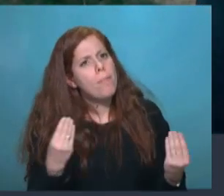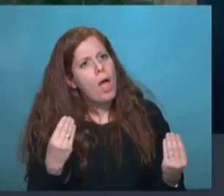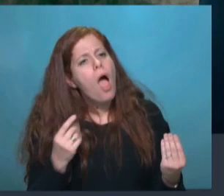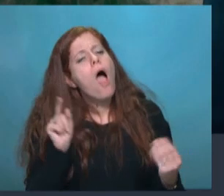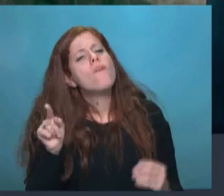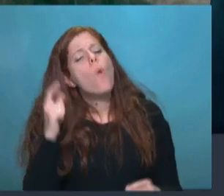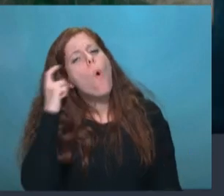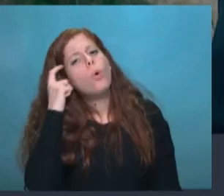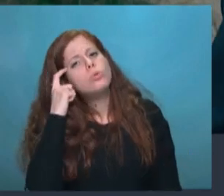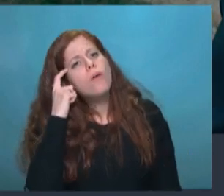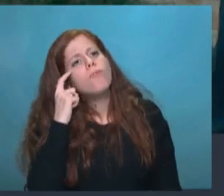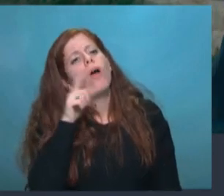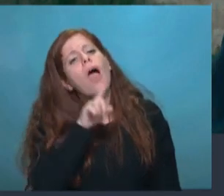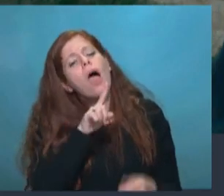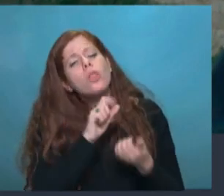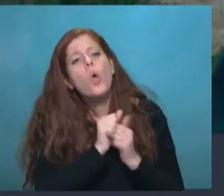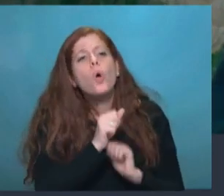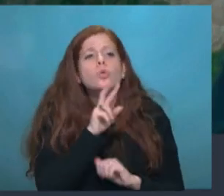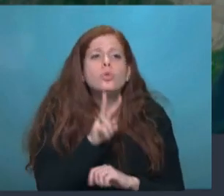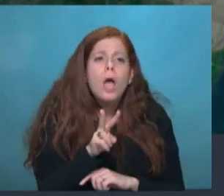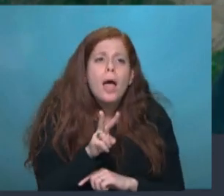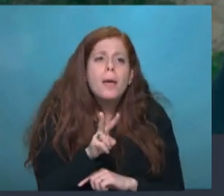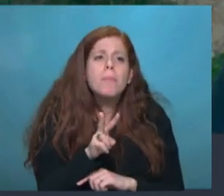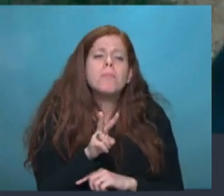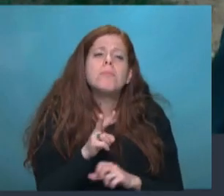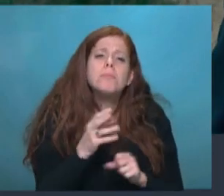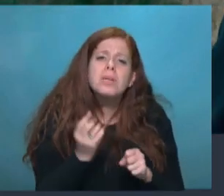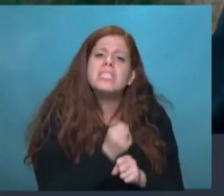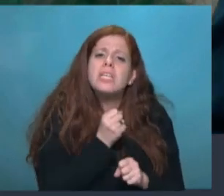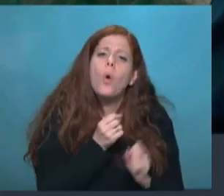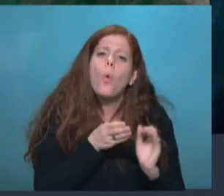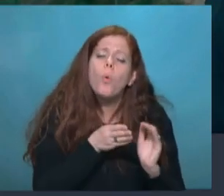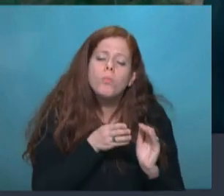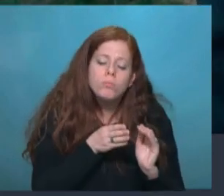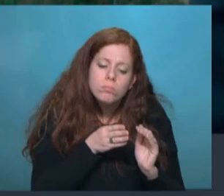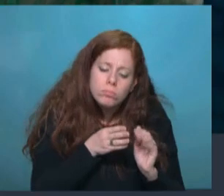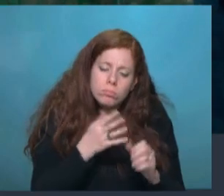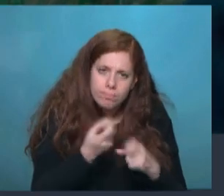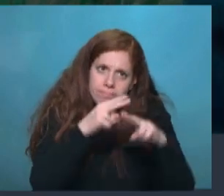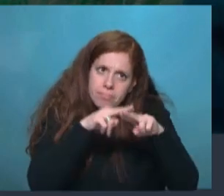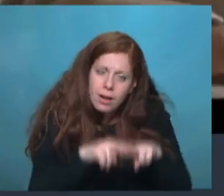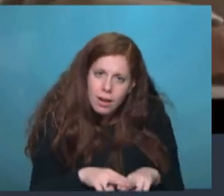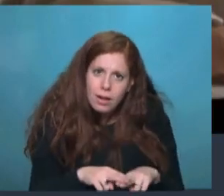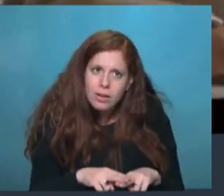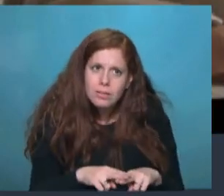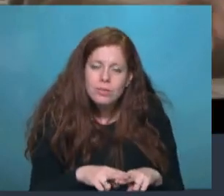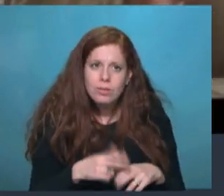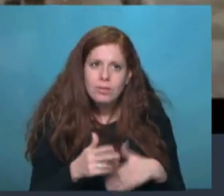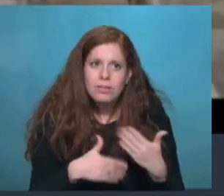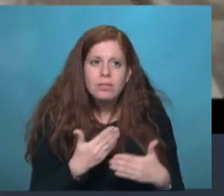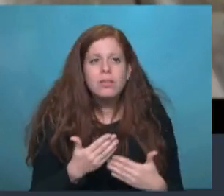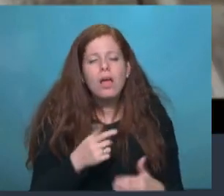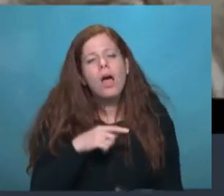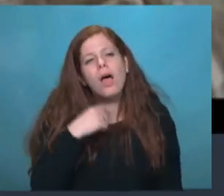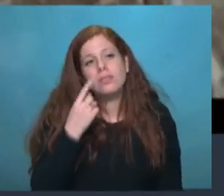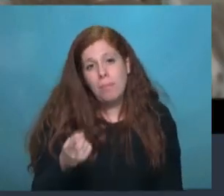אבל הוא חשב שאחת או שניים יצליחו לעבור את הדרך. אז